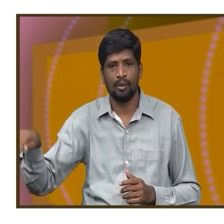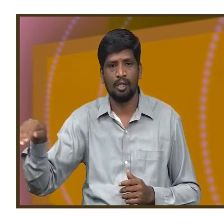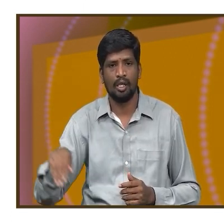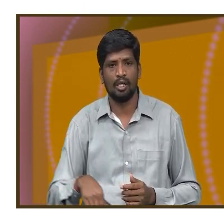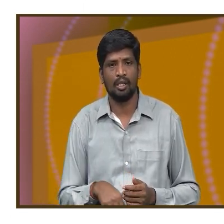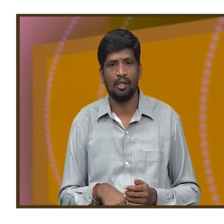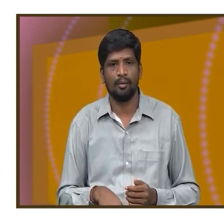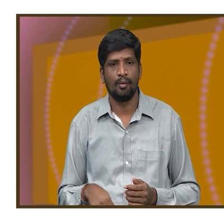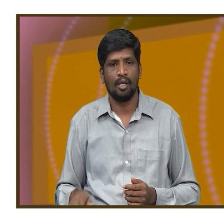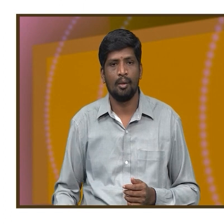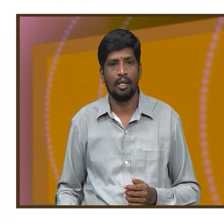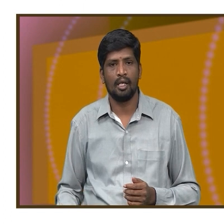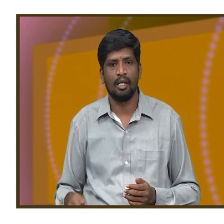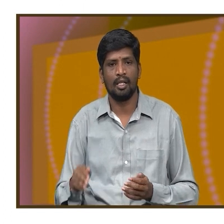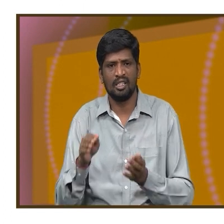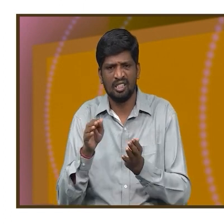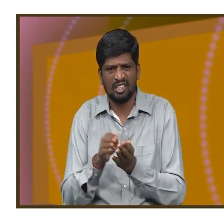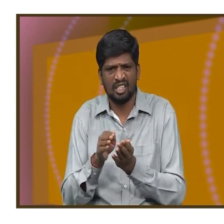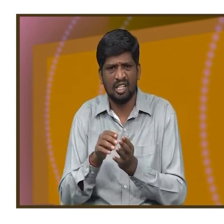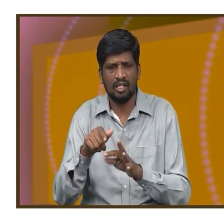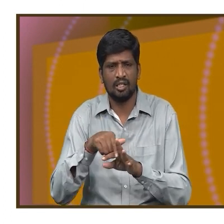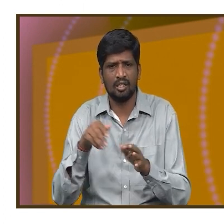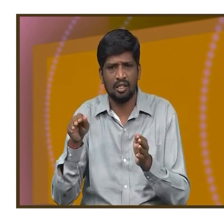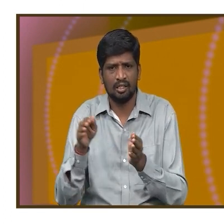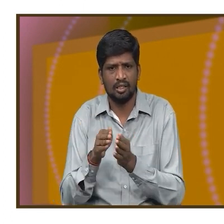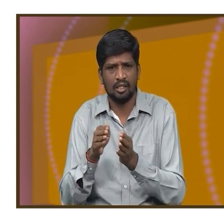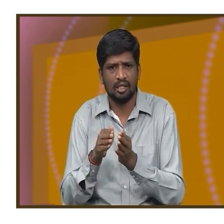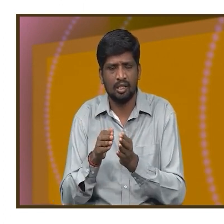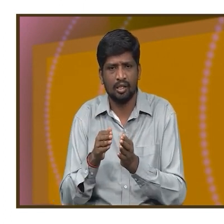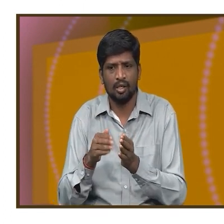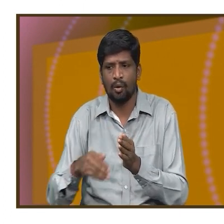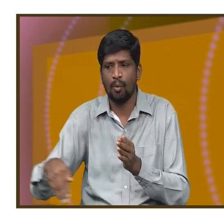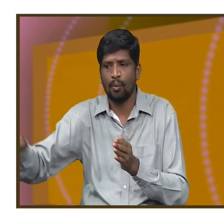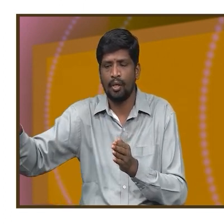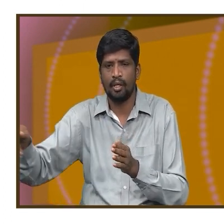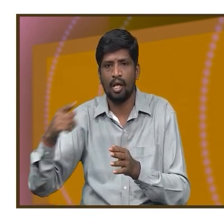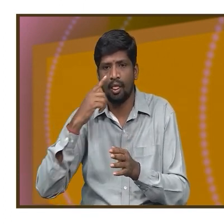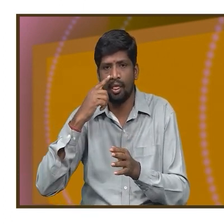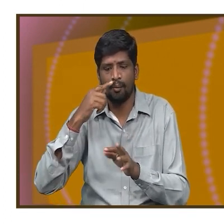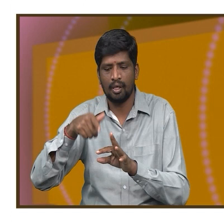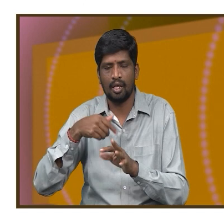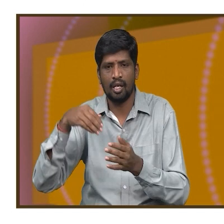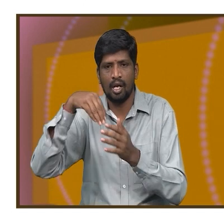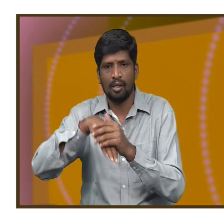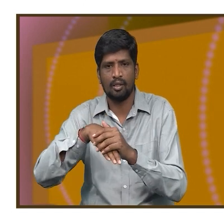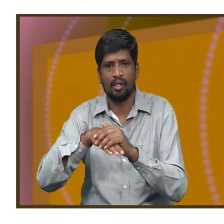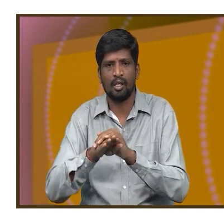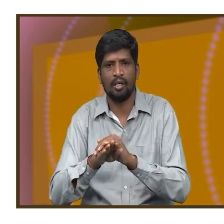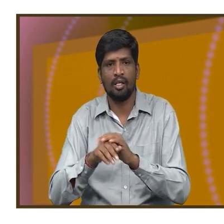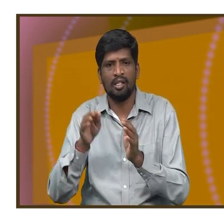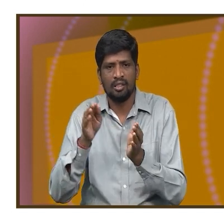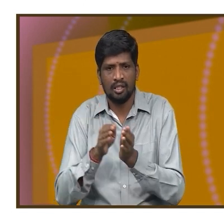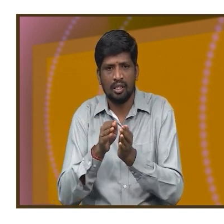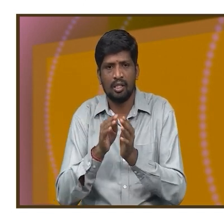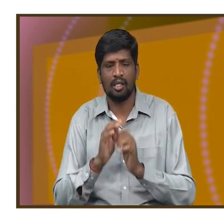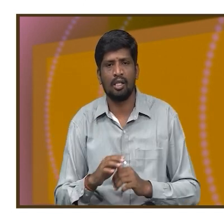பாத காலணியை தனது காலில் அணிந்து பார்க்கிறாள். ஒரு ஓரத்தில் ஒரு தெரு முனையில் சென்று, ஆனால் அந்த காலணி வந்து